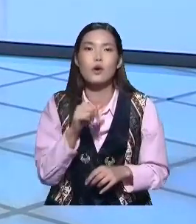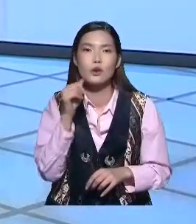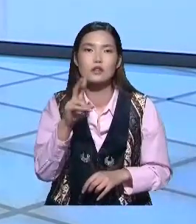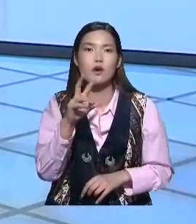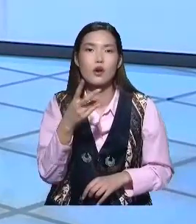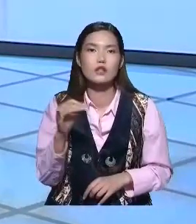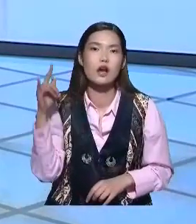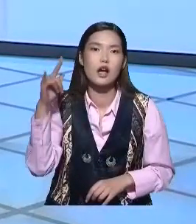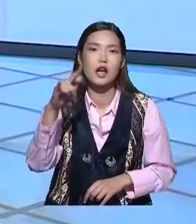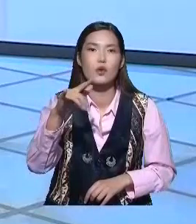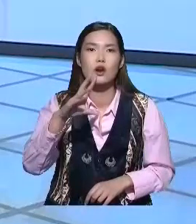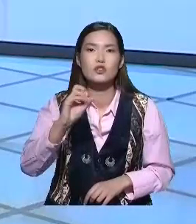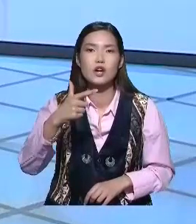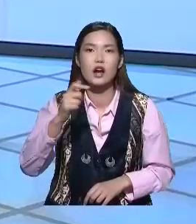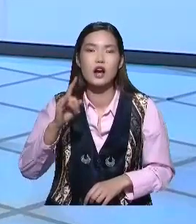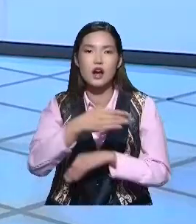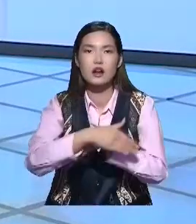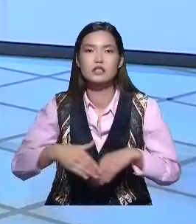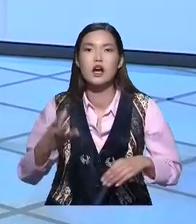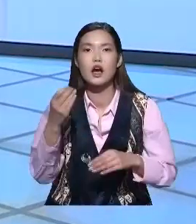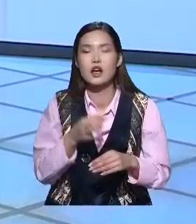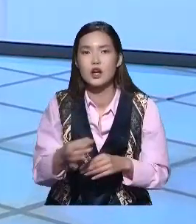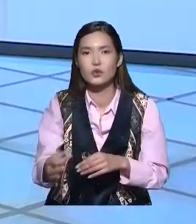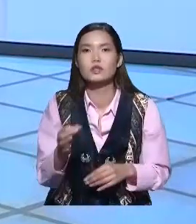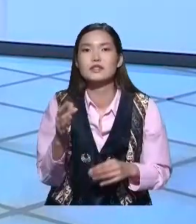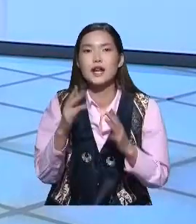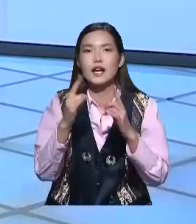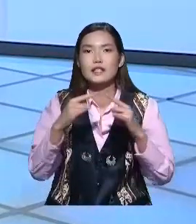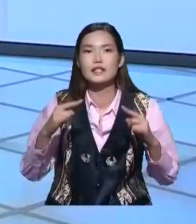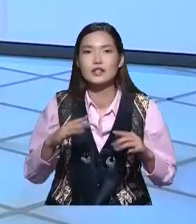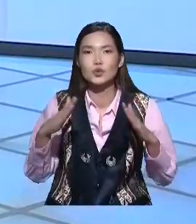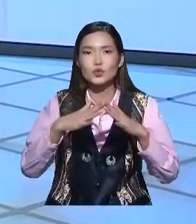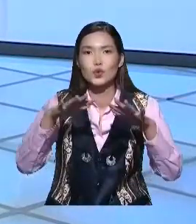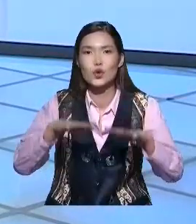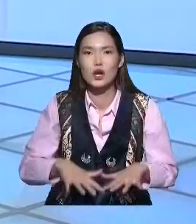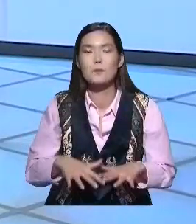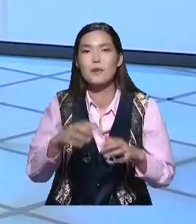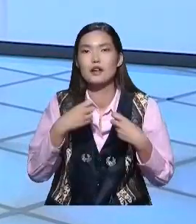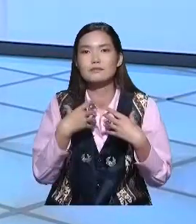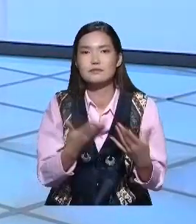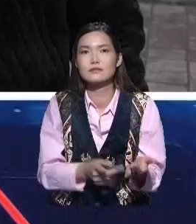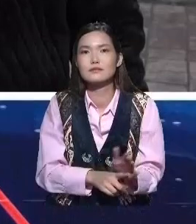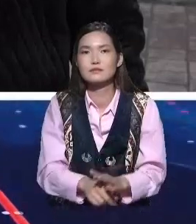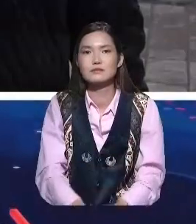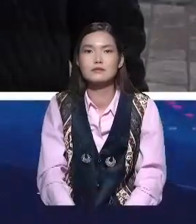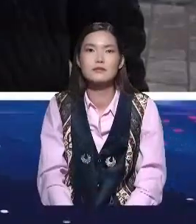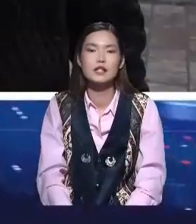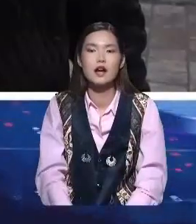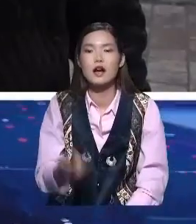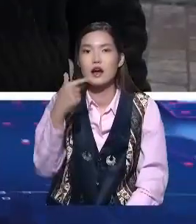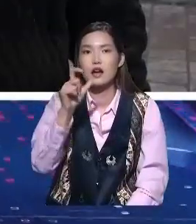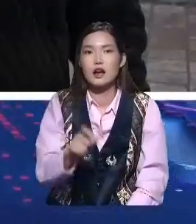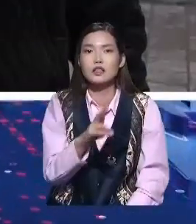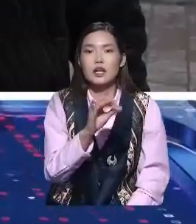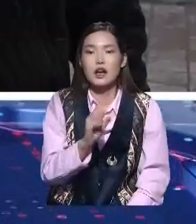Қонай, әуежай және шаһар шетіндегі шағын ауданда ақшаңқай киіз үйлер тігіліп, тұрғындар шат-шадыман болды. Әріптесім Заңғар